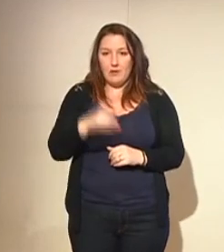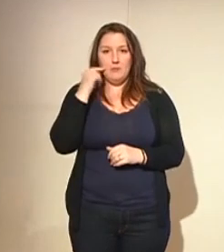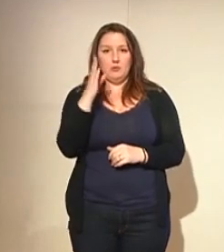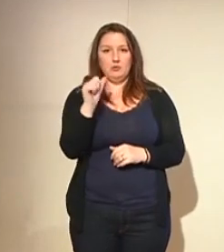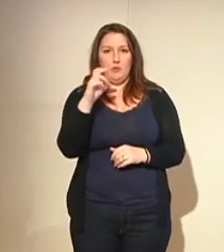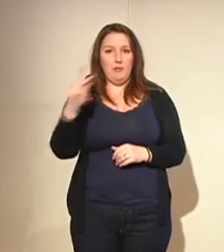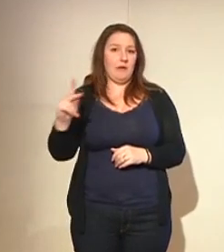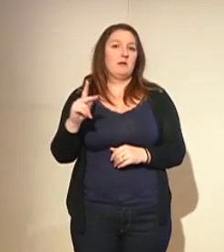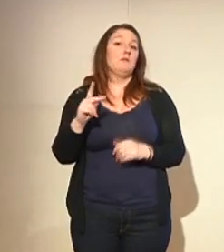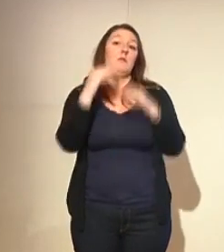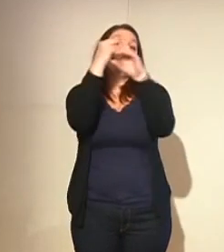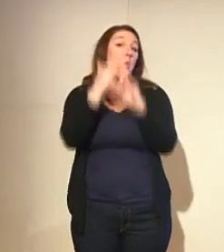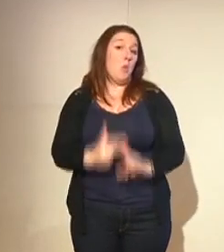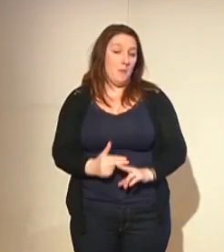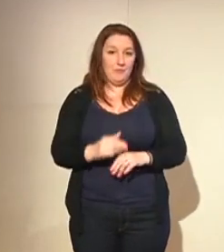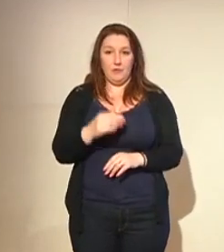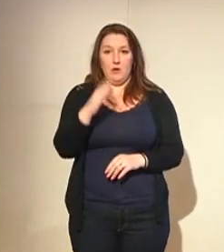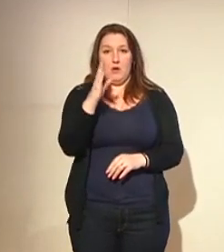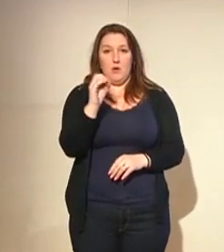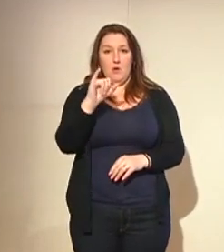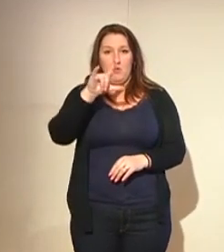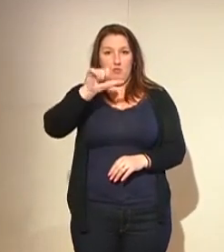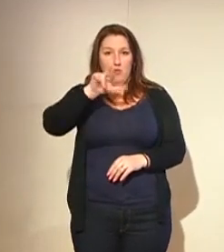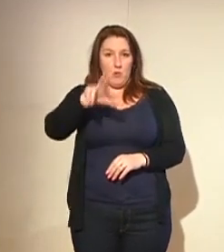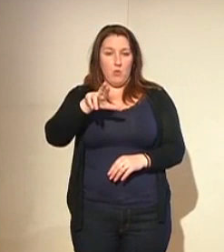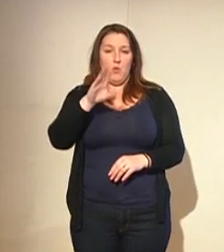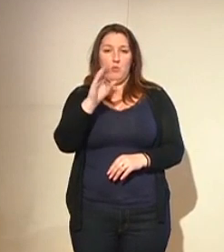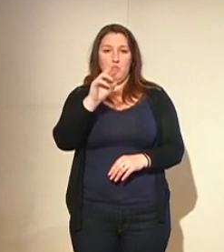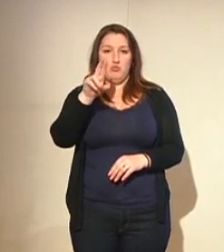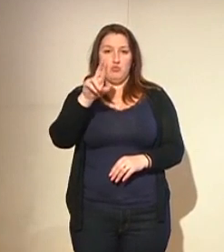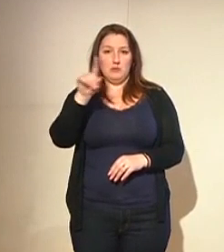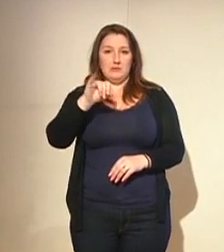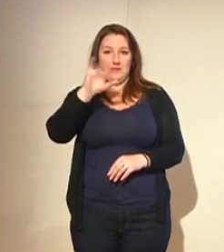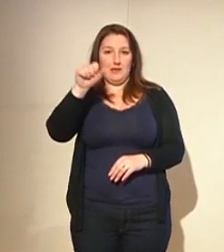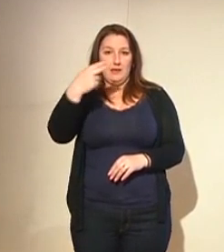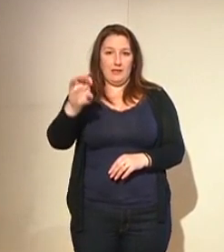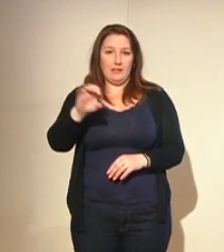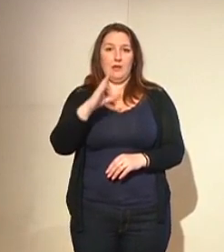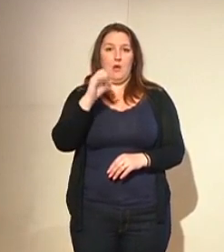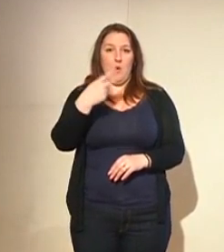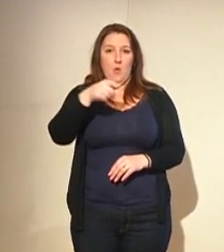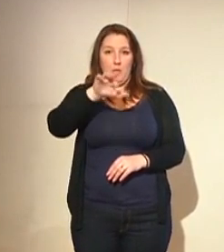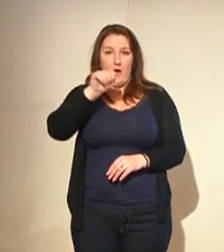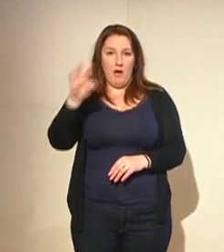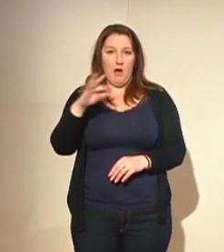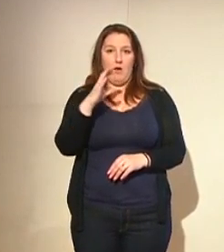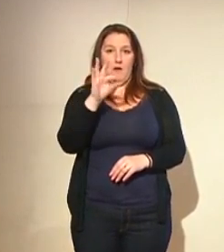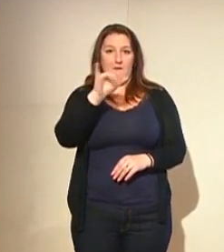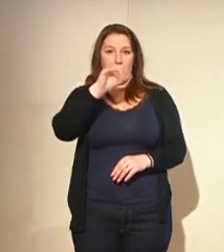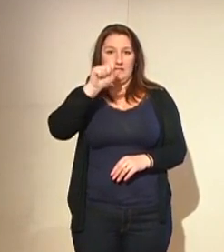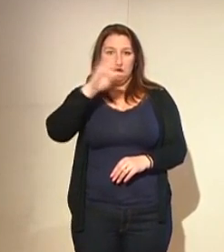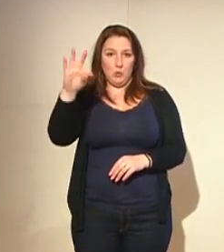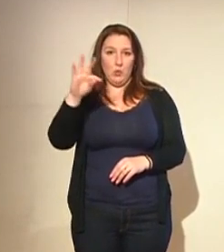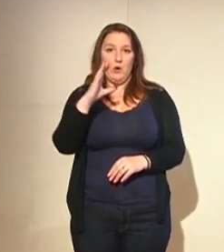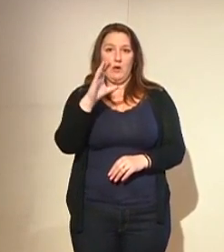bac je liste les candidats marivon boilot sadop bousayenne Laurence compara Vincent fristau